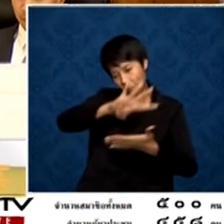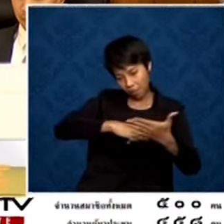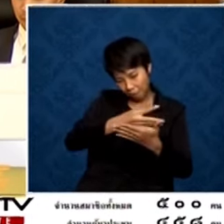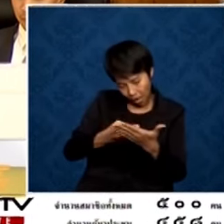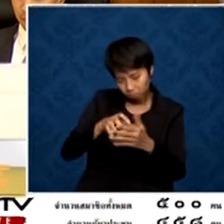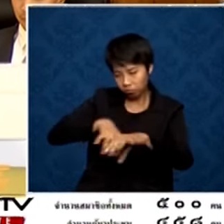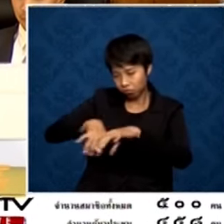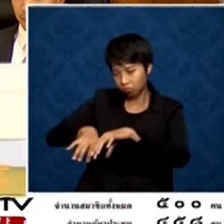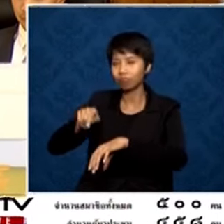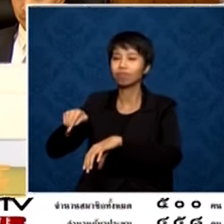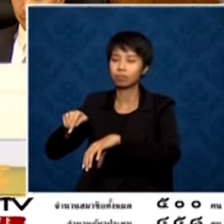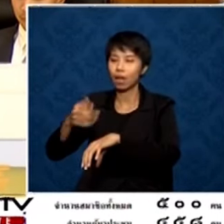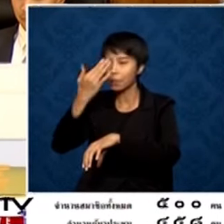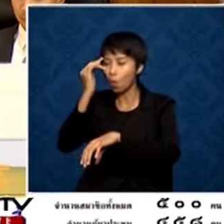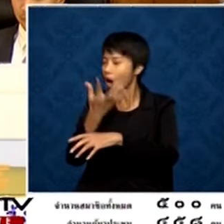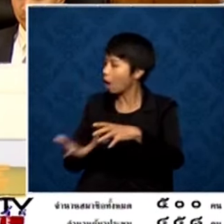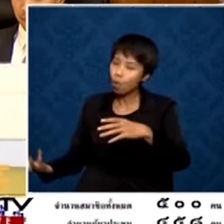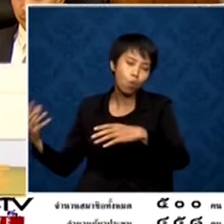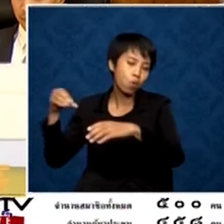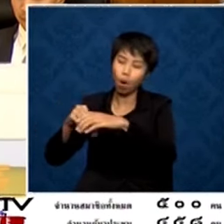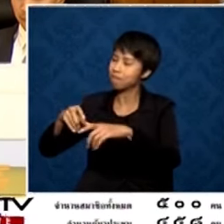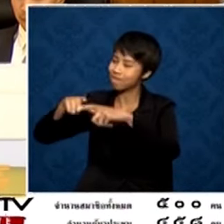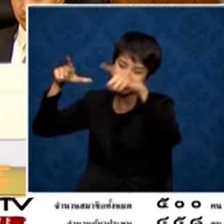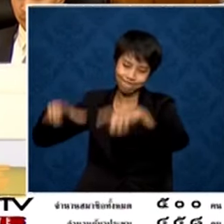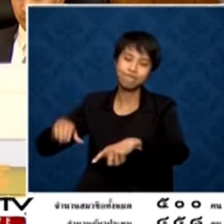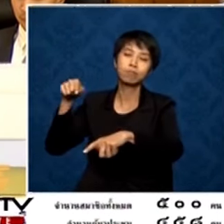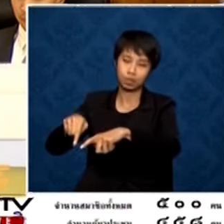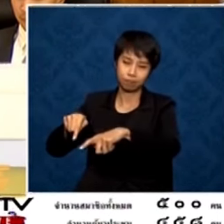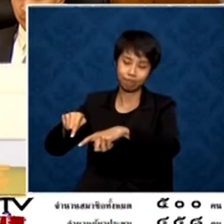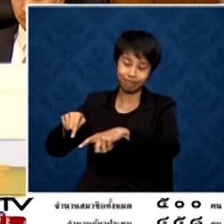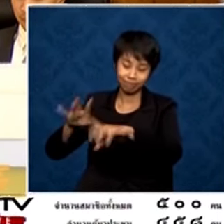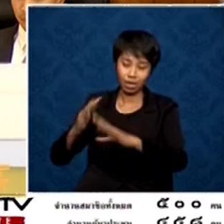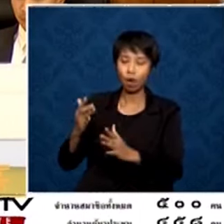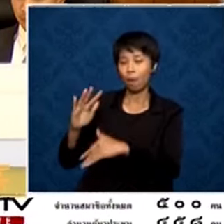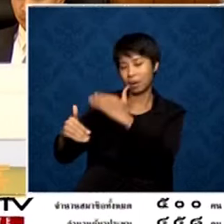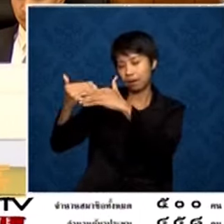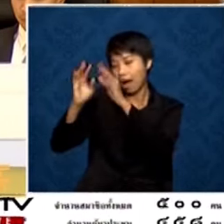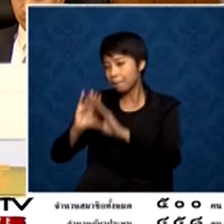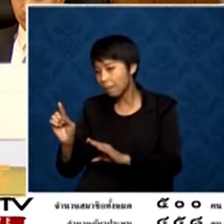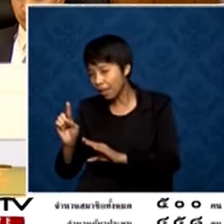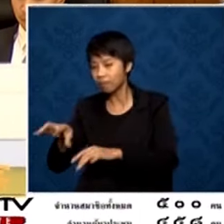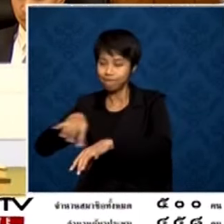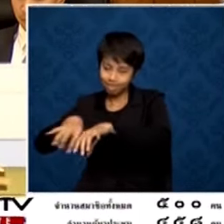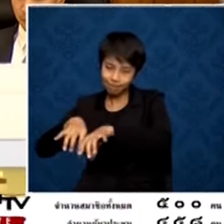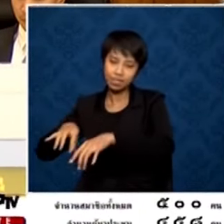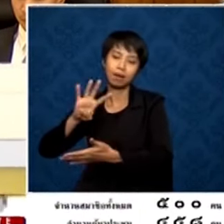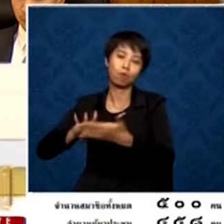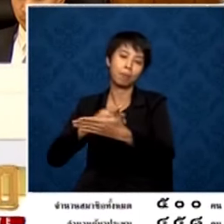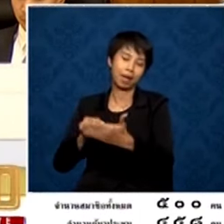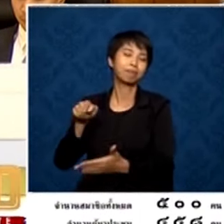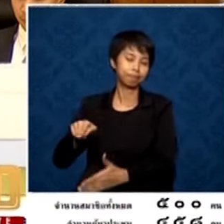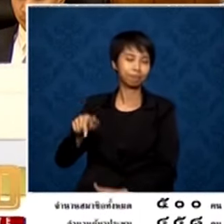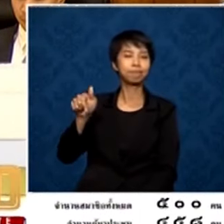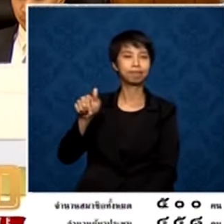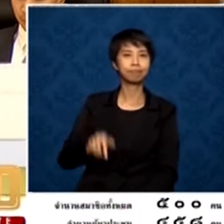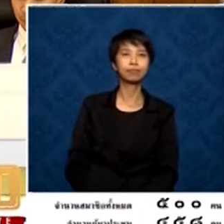กระทบที่เกิดกับสังคมคุณจุลพันธ์ระบุว่าได้ศึกษาอย่างรอบครอบแล้วก็ยกร่างตัวอย่างกฎหมาย